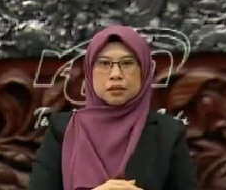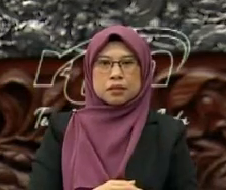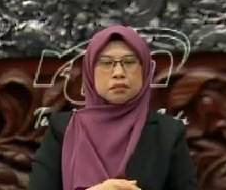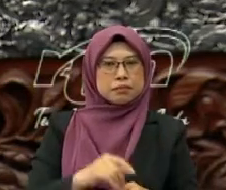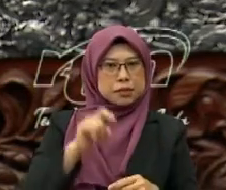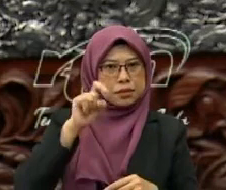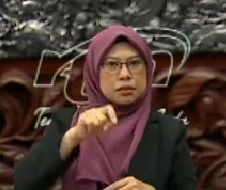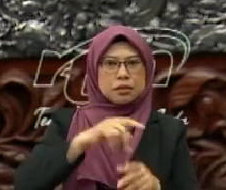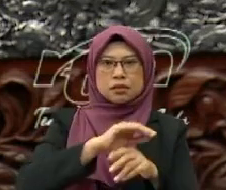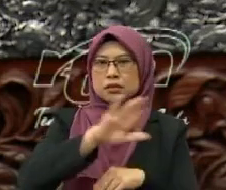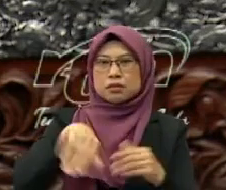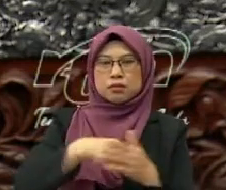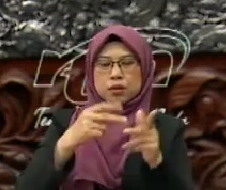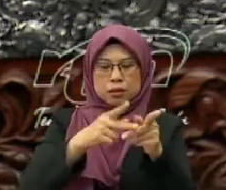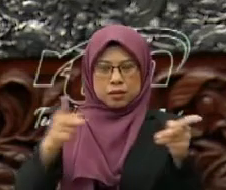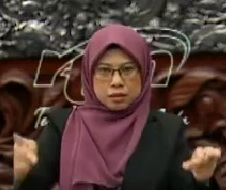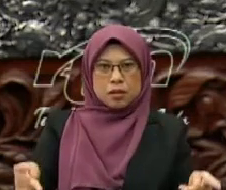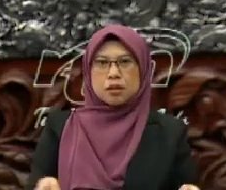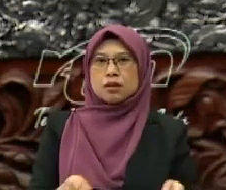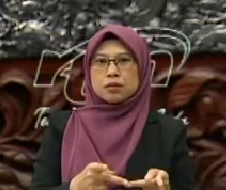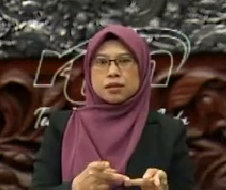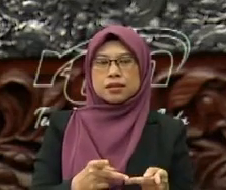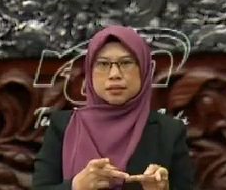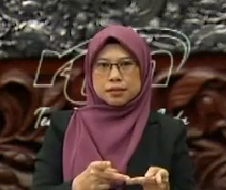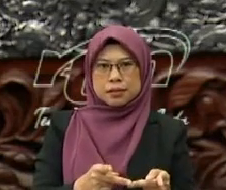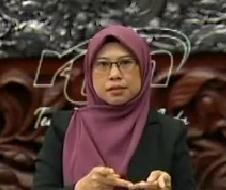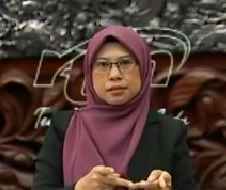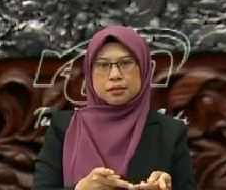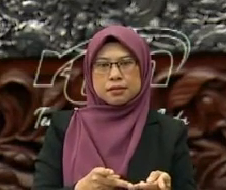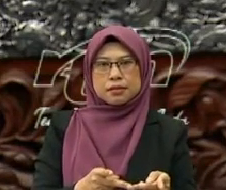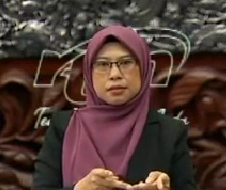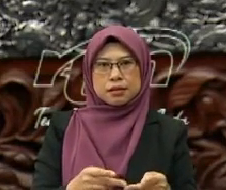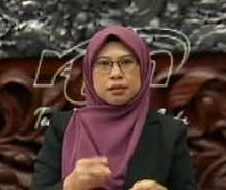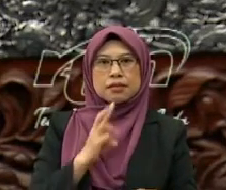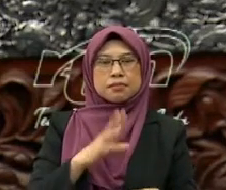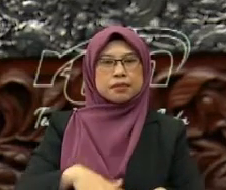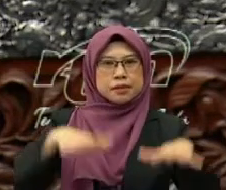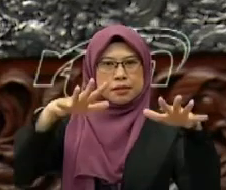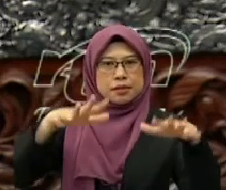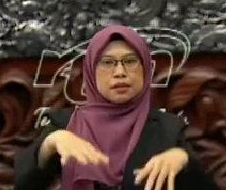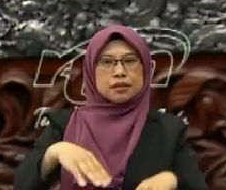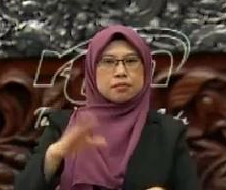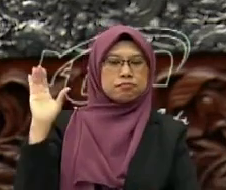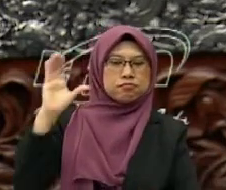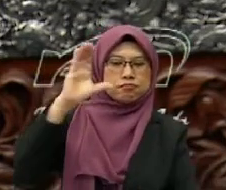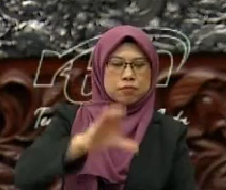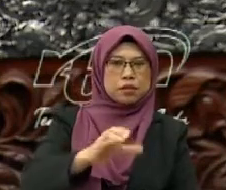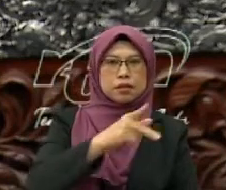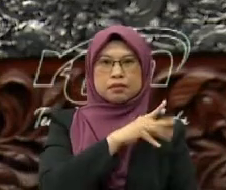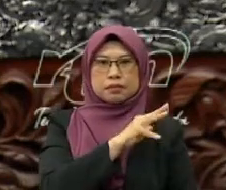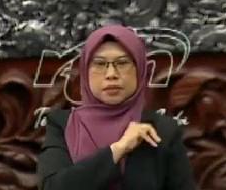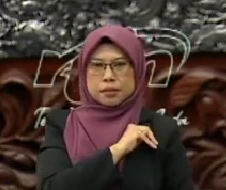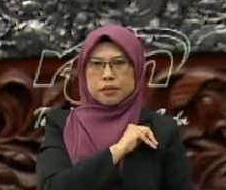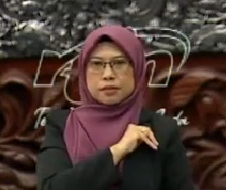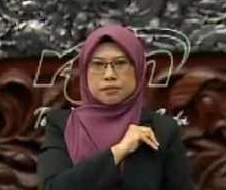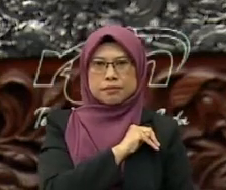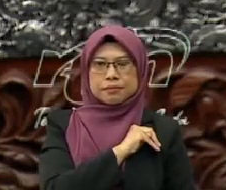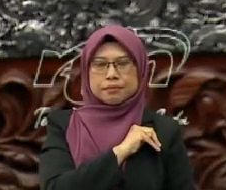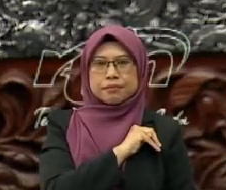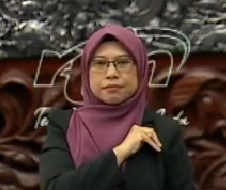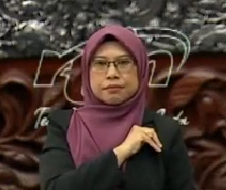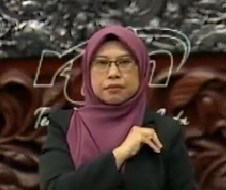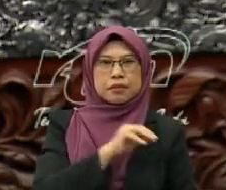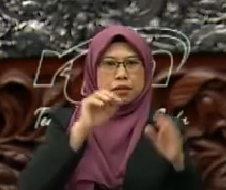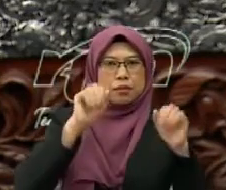akan terkena banjir maka Karena itu satu perutakan pesawat diluruskan dan kita Arahkan dengan perancangan kementerian dan Jessi bersama kita